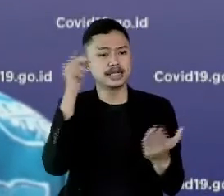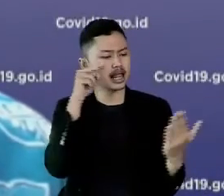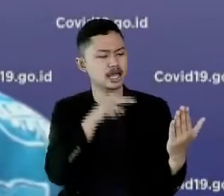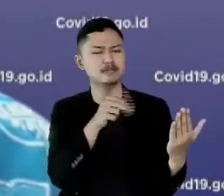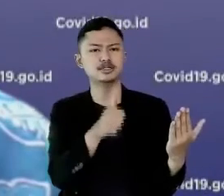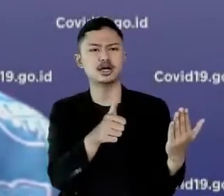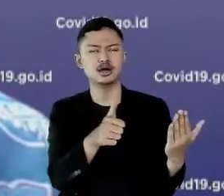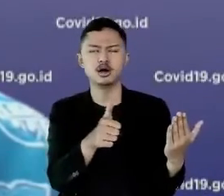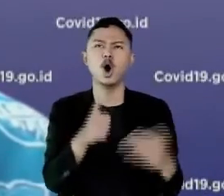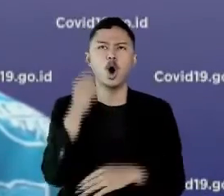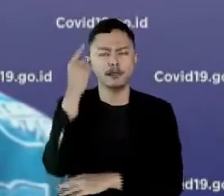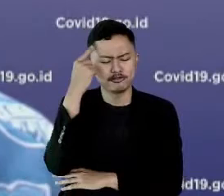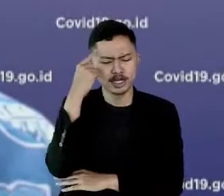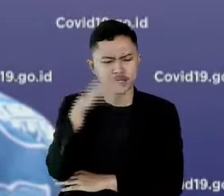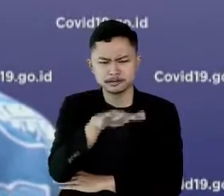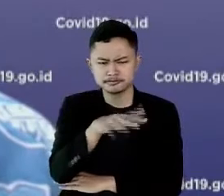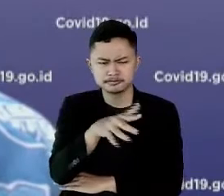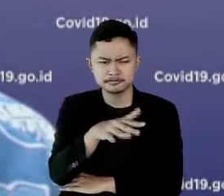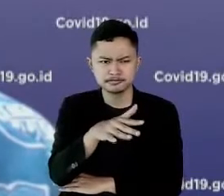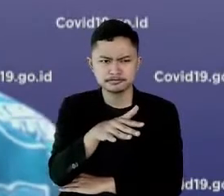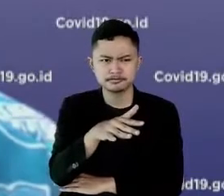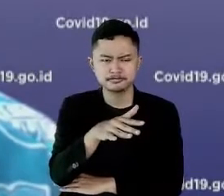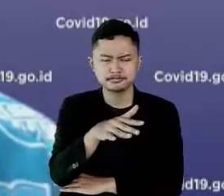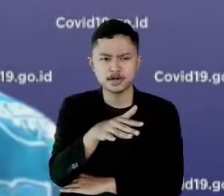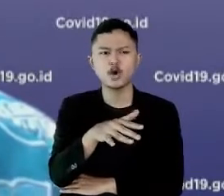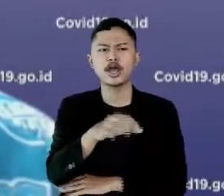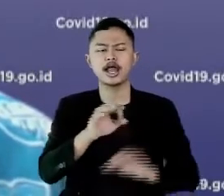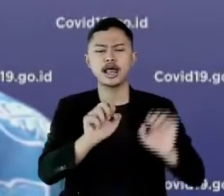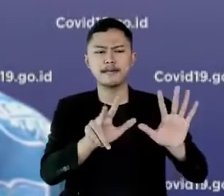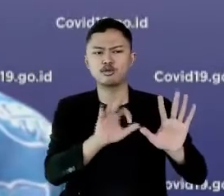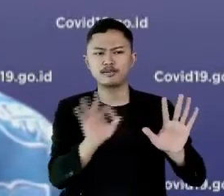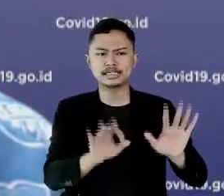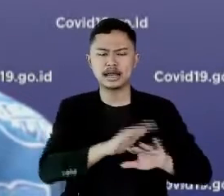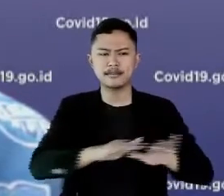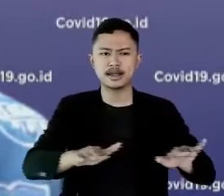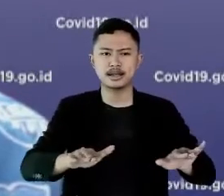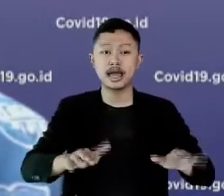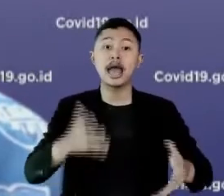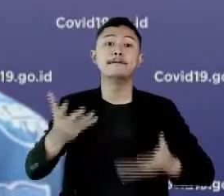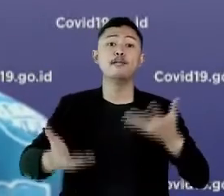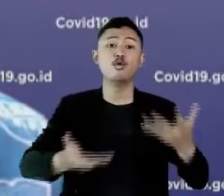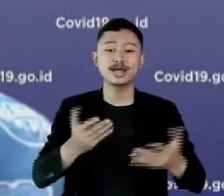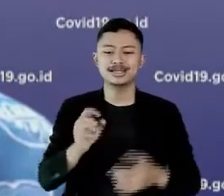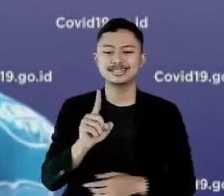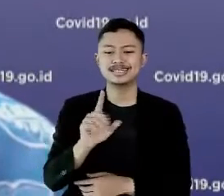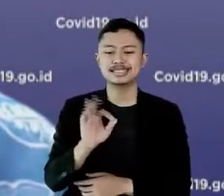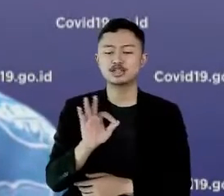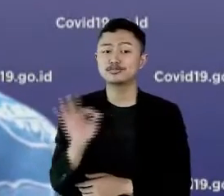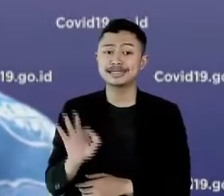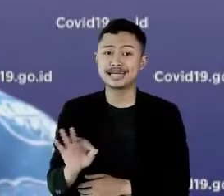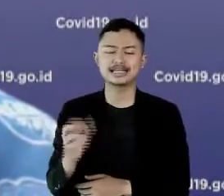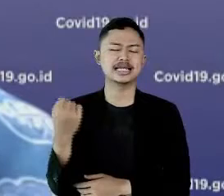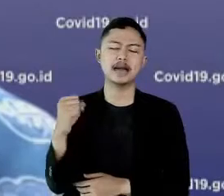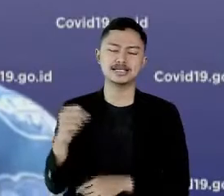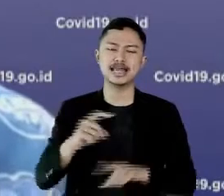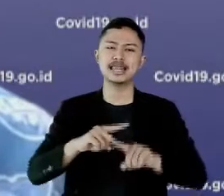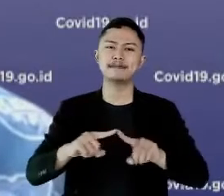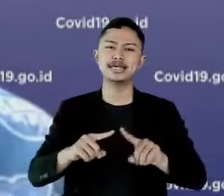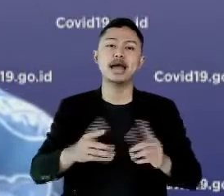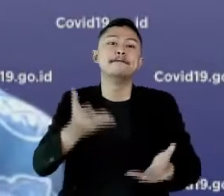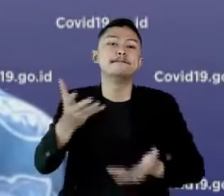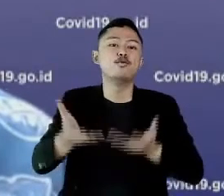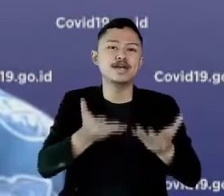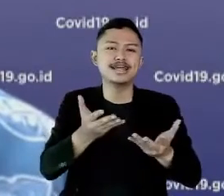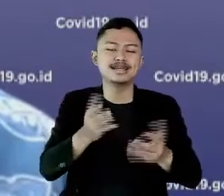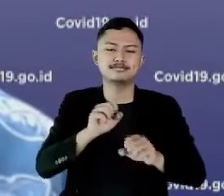kekebalan, gitu ya? Enggak akan 100% yang divaksin punya kekebalan juga, tapi itu angkanya yang bisa dikontrol. Ya.